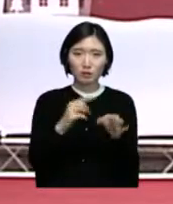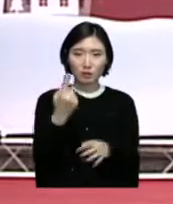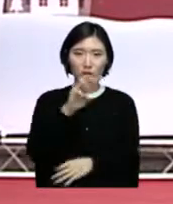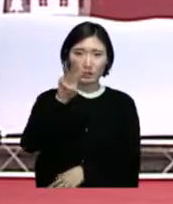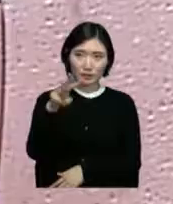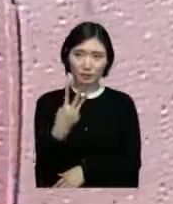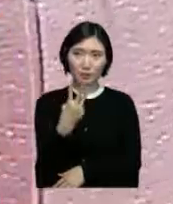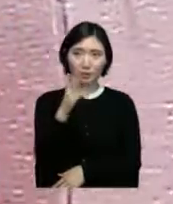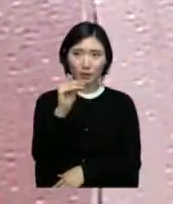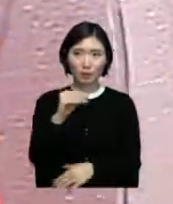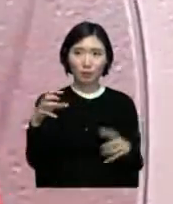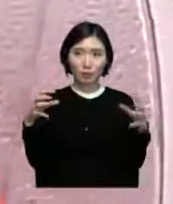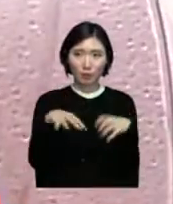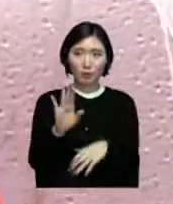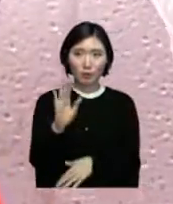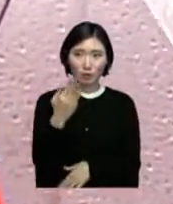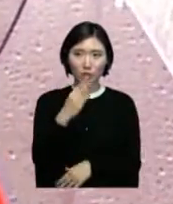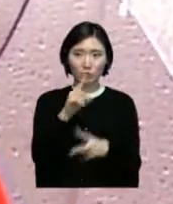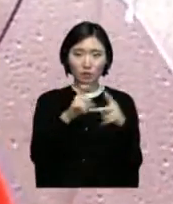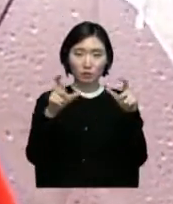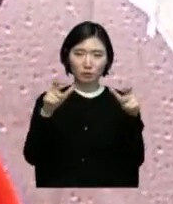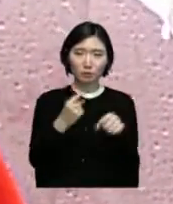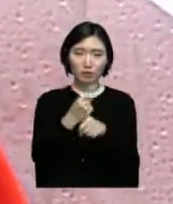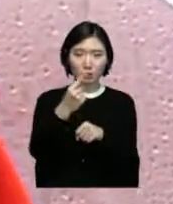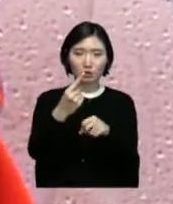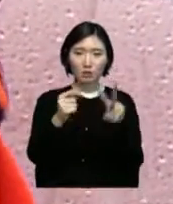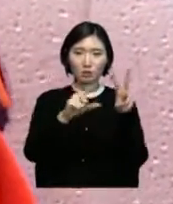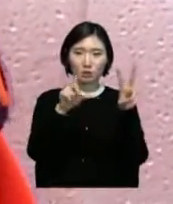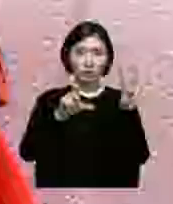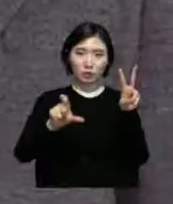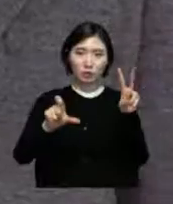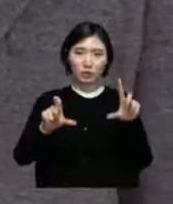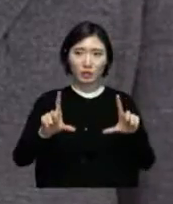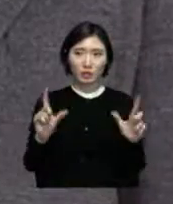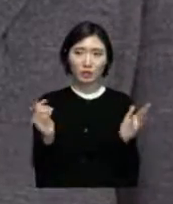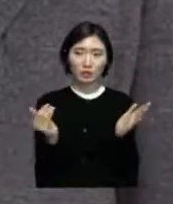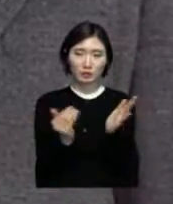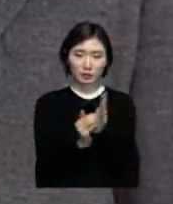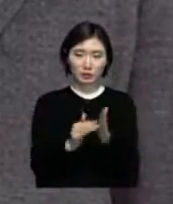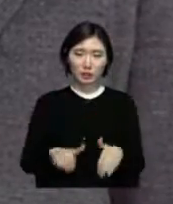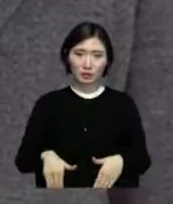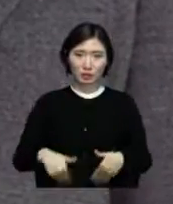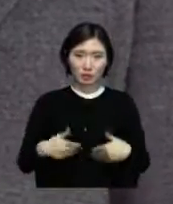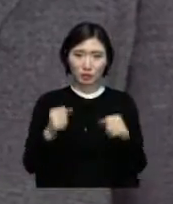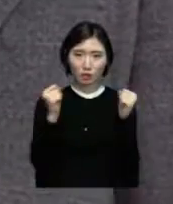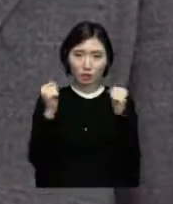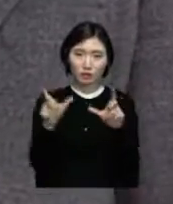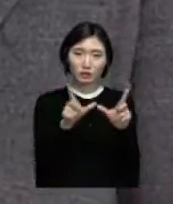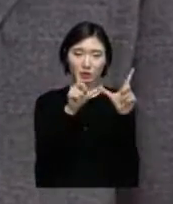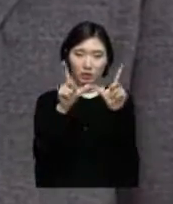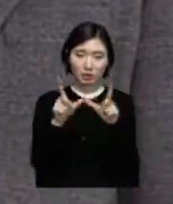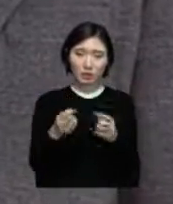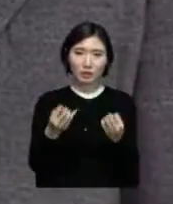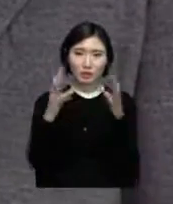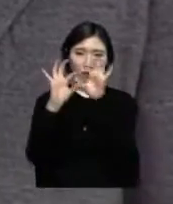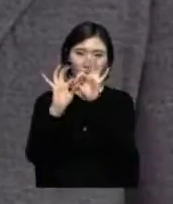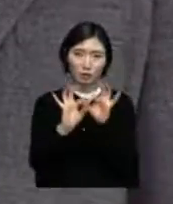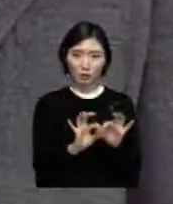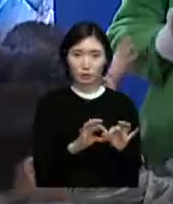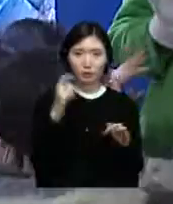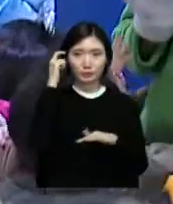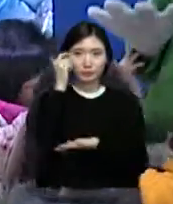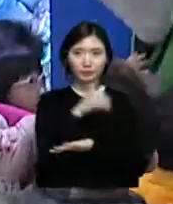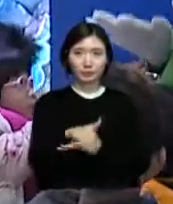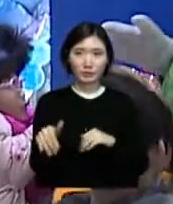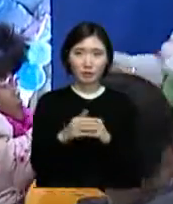원이 모아졌으며 서대문구는 내년 2월 15일까지 따뜻한 겨울나기 모금을 계속 이어갈 계획입니다.